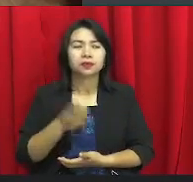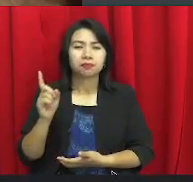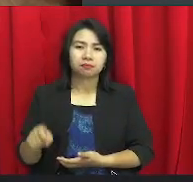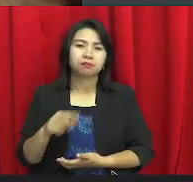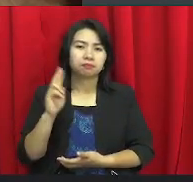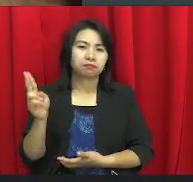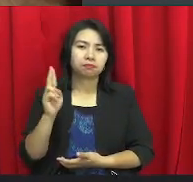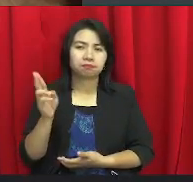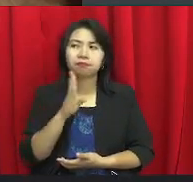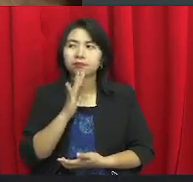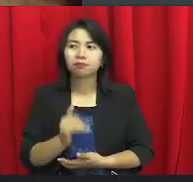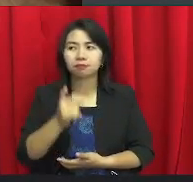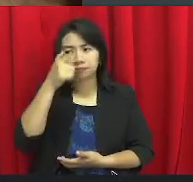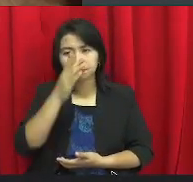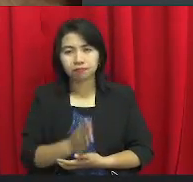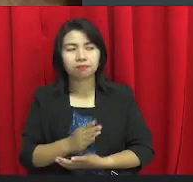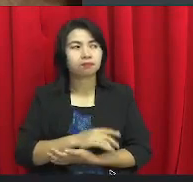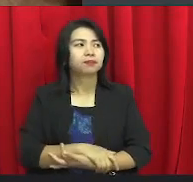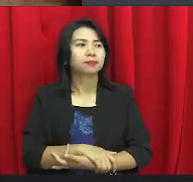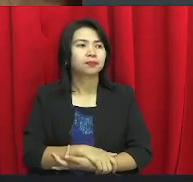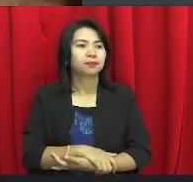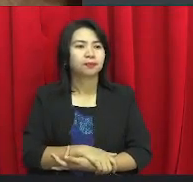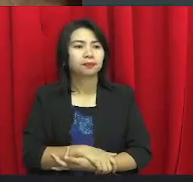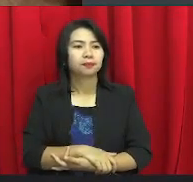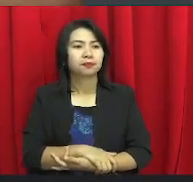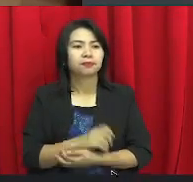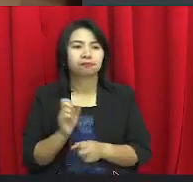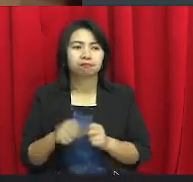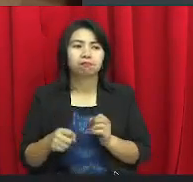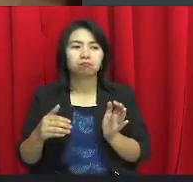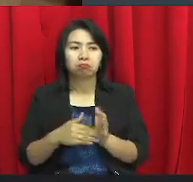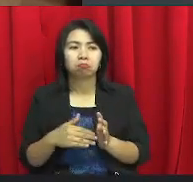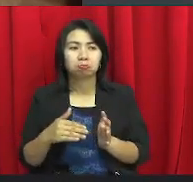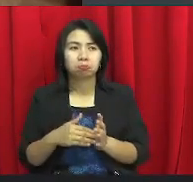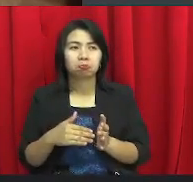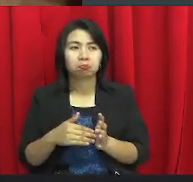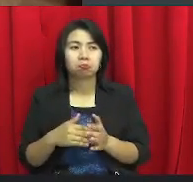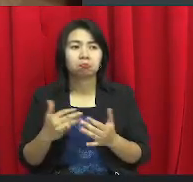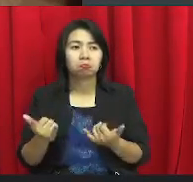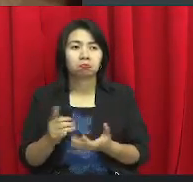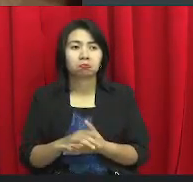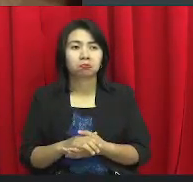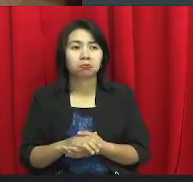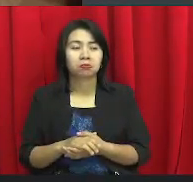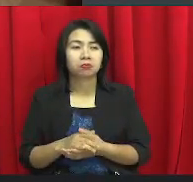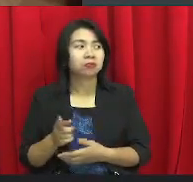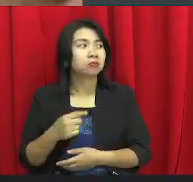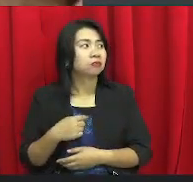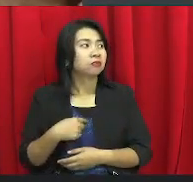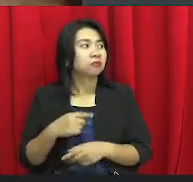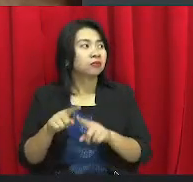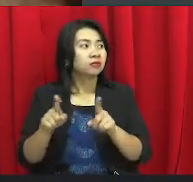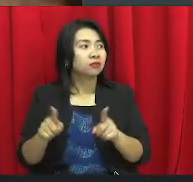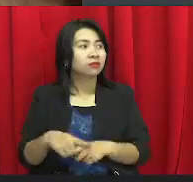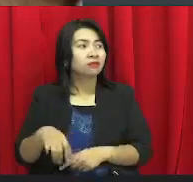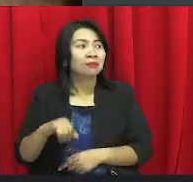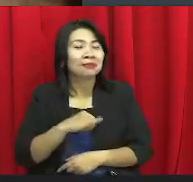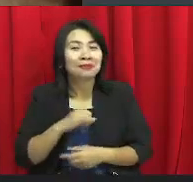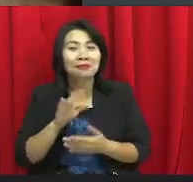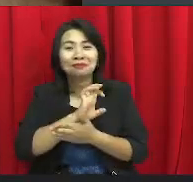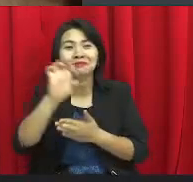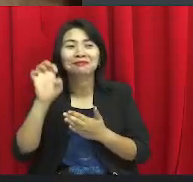Panginoon. Mas lalo tayo na sumunod sa Panginoon. So, kaya mga kapatid, no, sa akin po pagtatapos, no, sa akin po nga